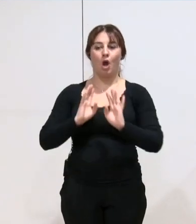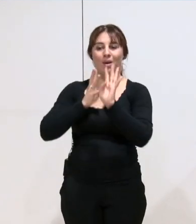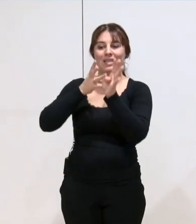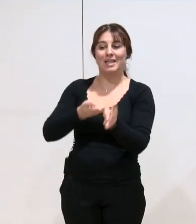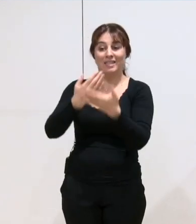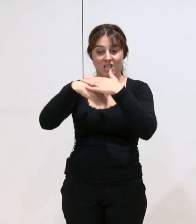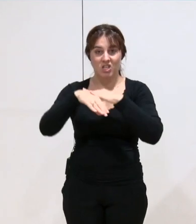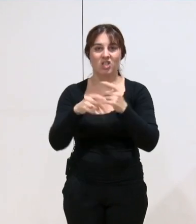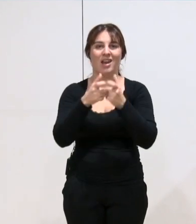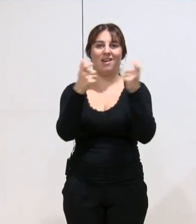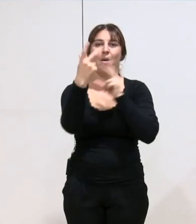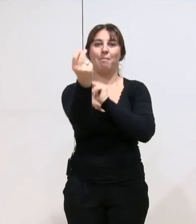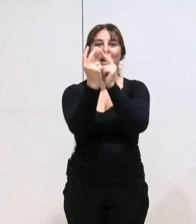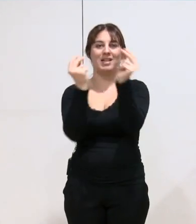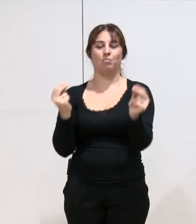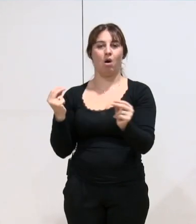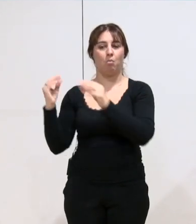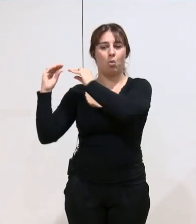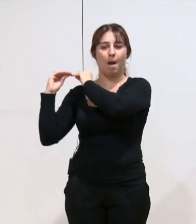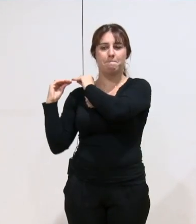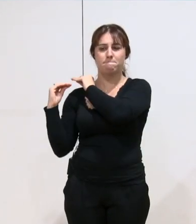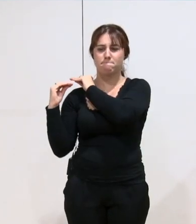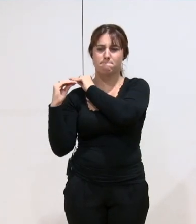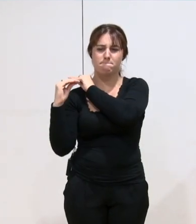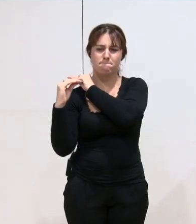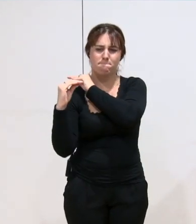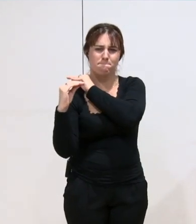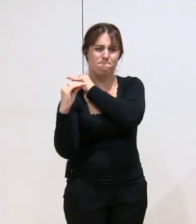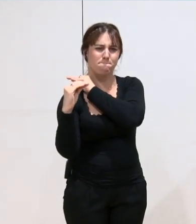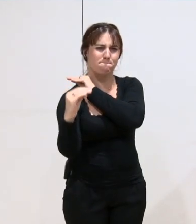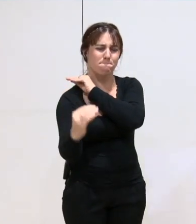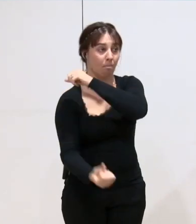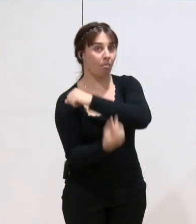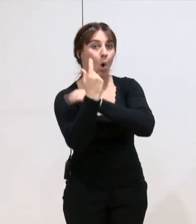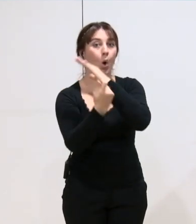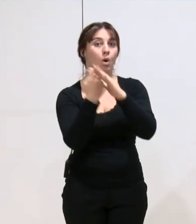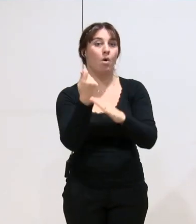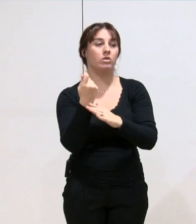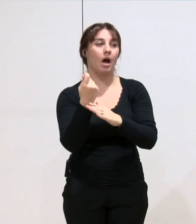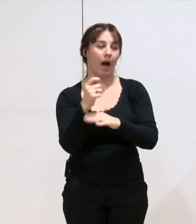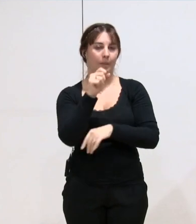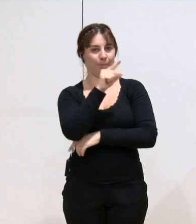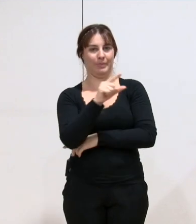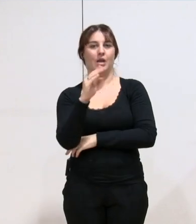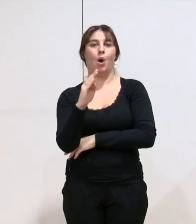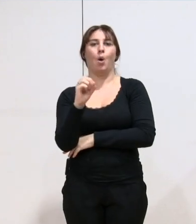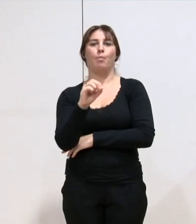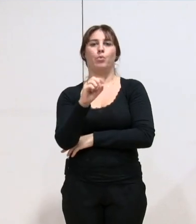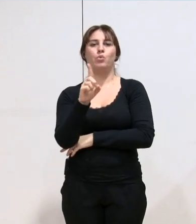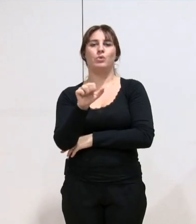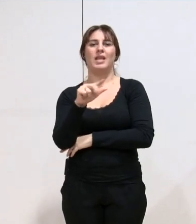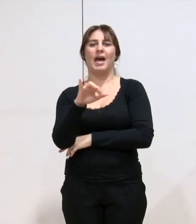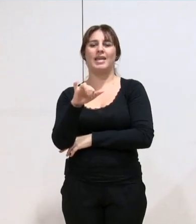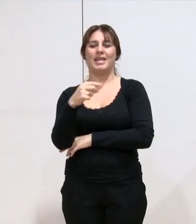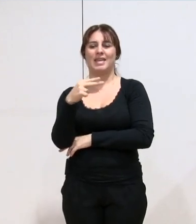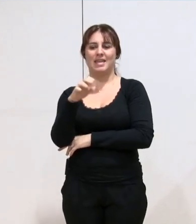des Sports après de nombreuses années d'absence. Et Sadok Bouzaïen reviendra sur ce point de la délibération. Nous voulions